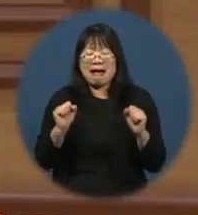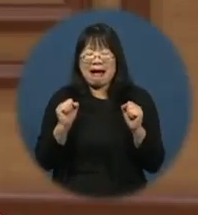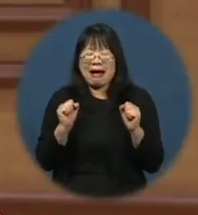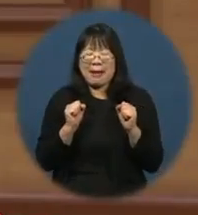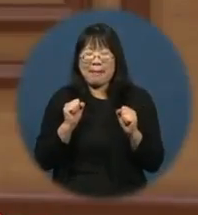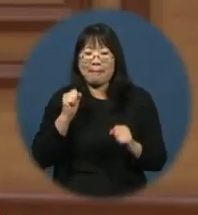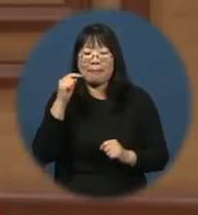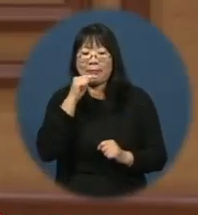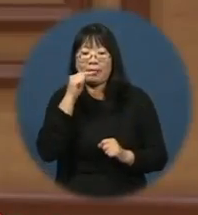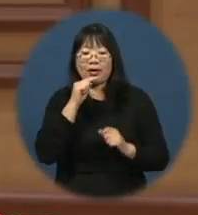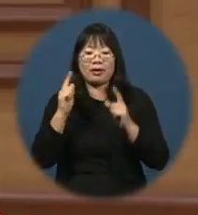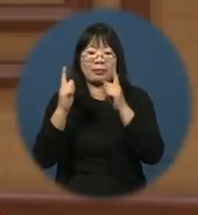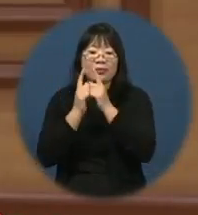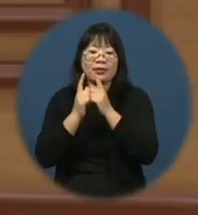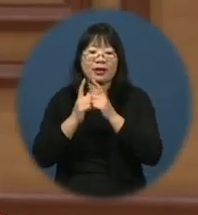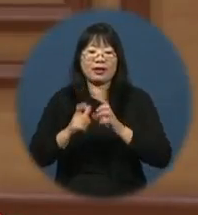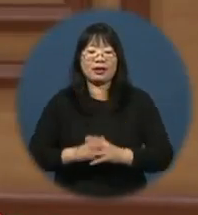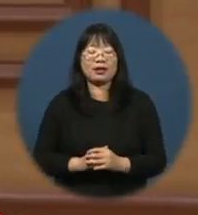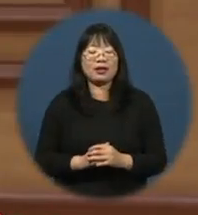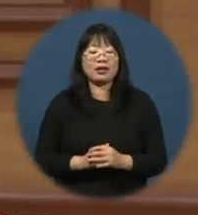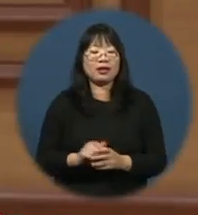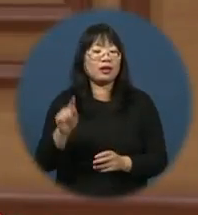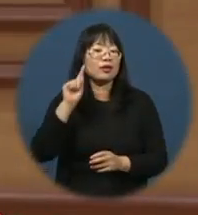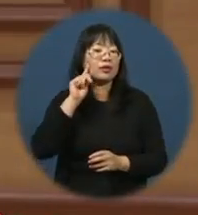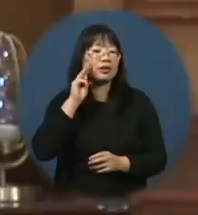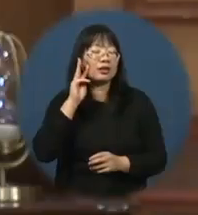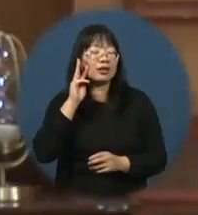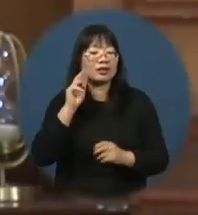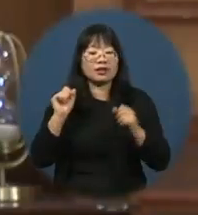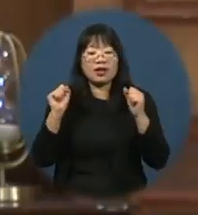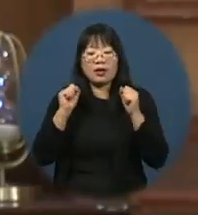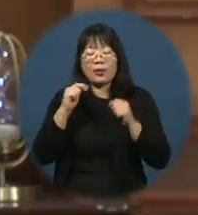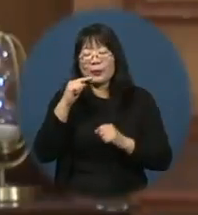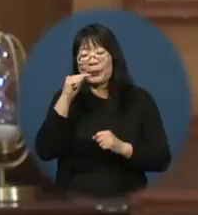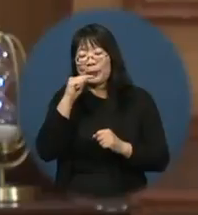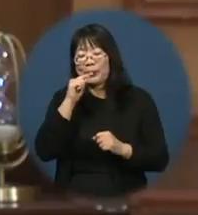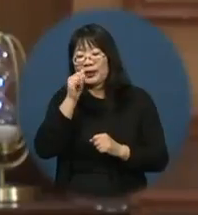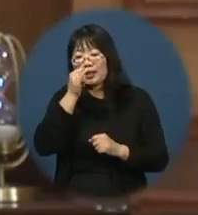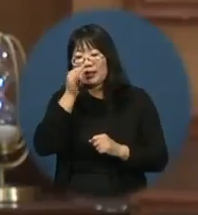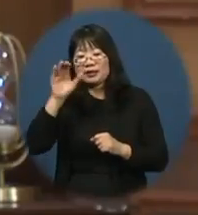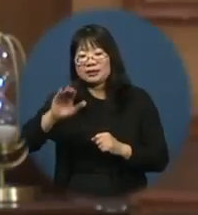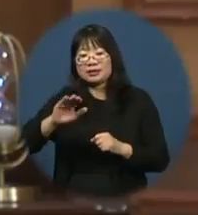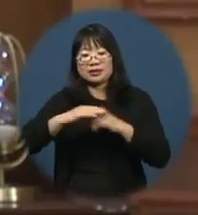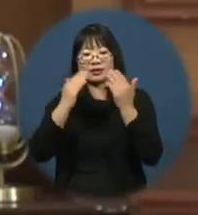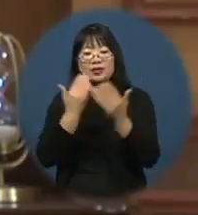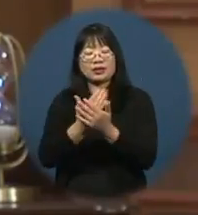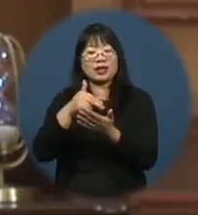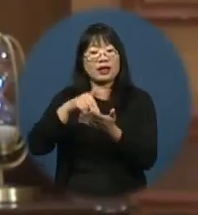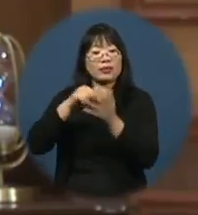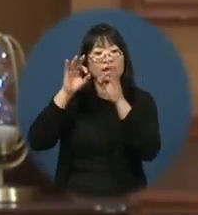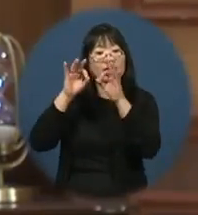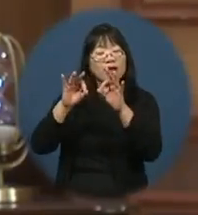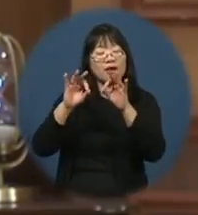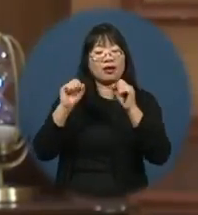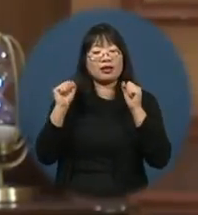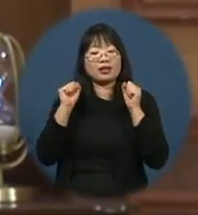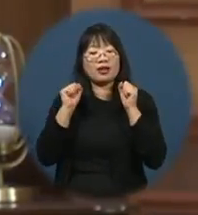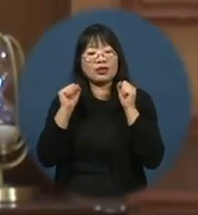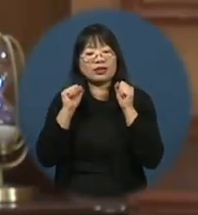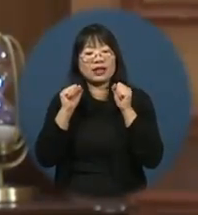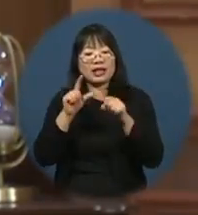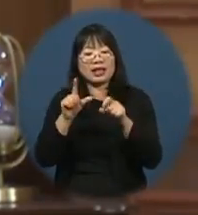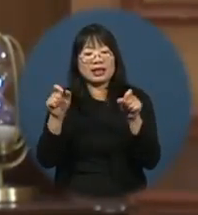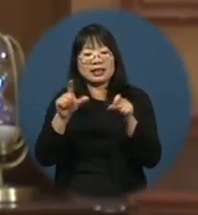혹한기를 네. 만나는 그런 뭐 며칠 겨울에 혹한이 오긴 하겠으나 전체적으로 보면 겨울의